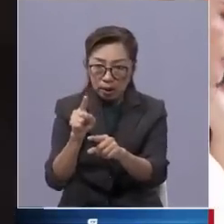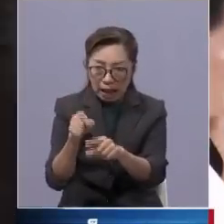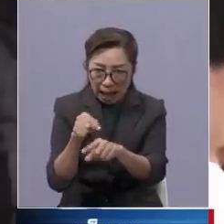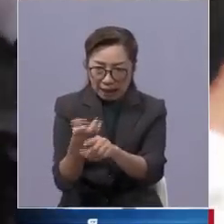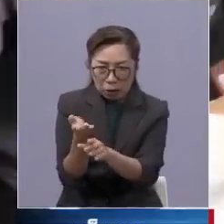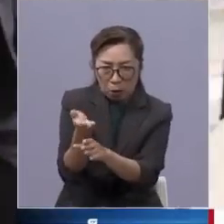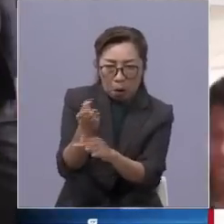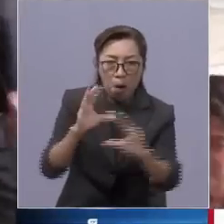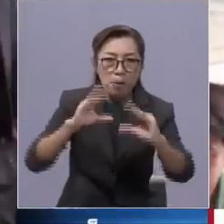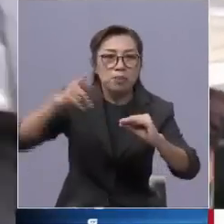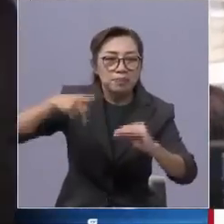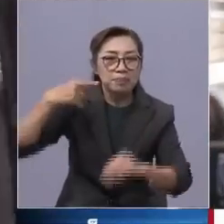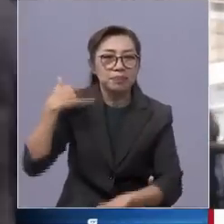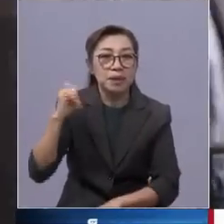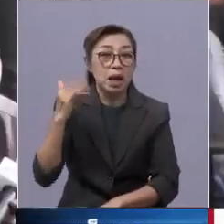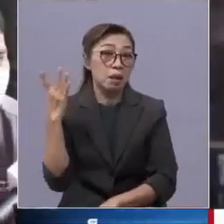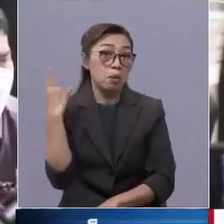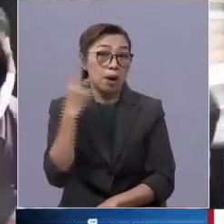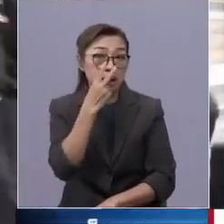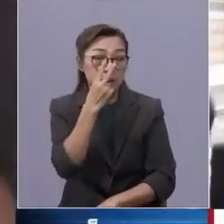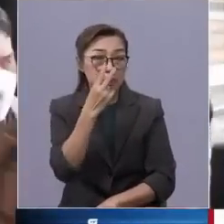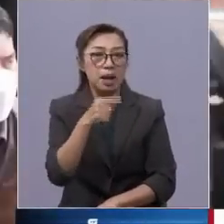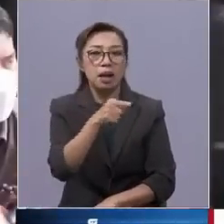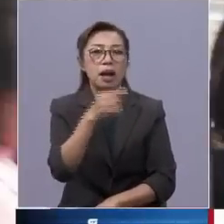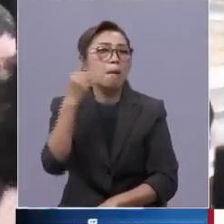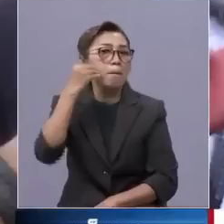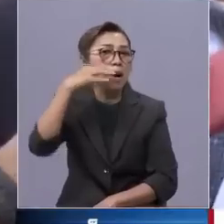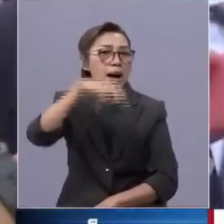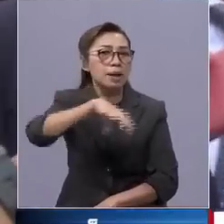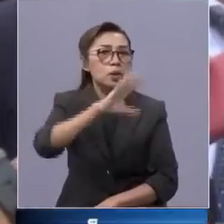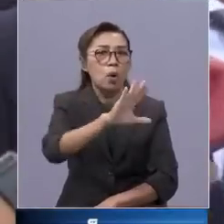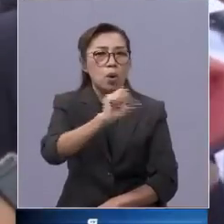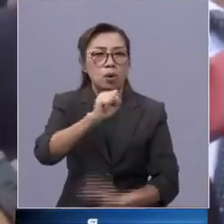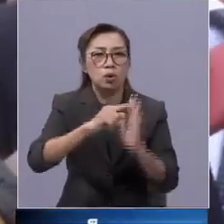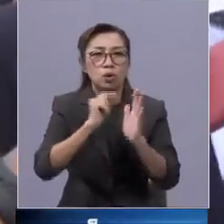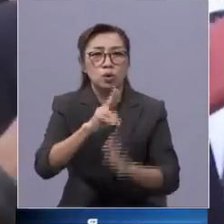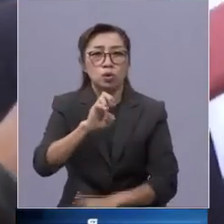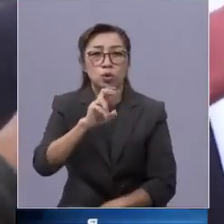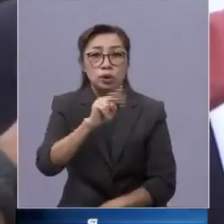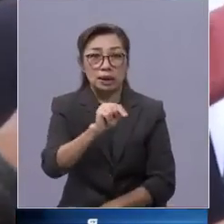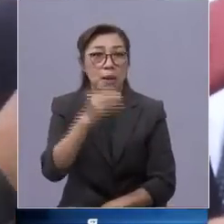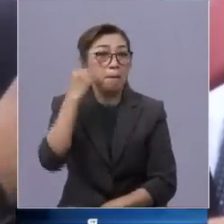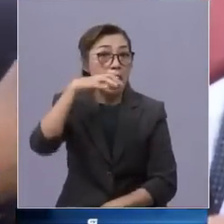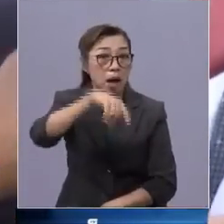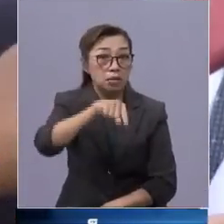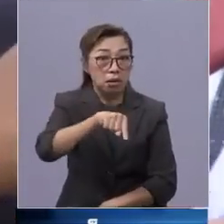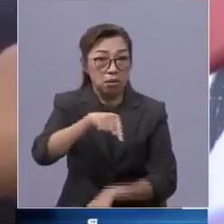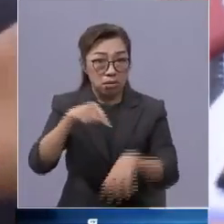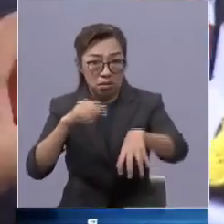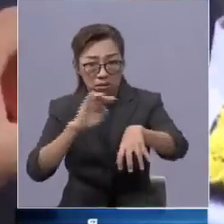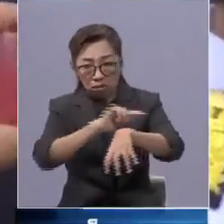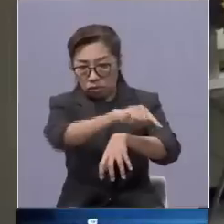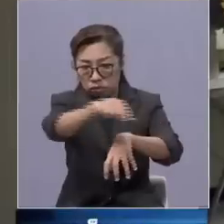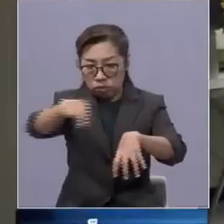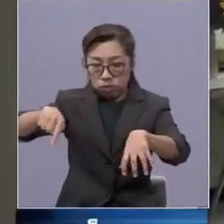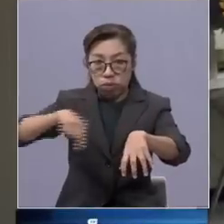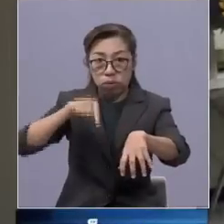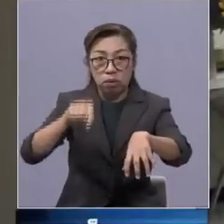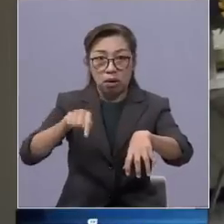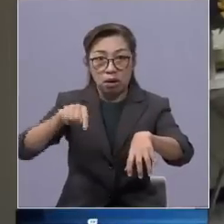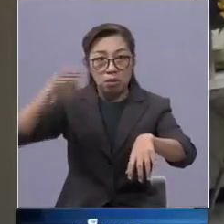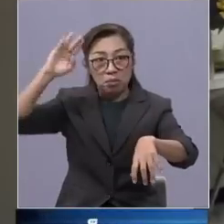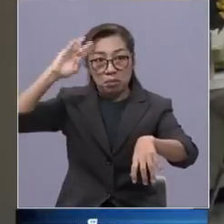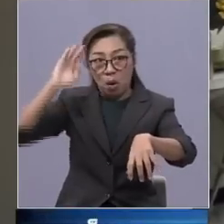ที่หลายคนเห็นนะฮะที่บ้านพักส่วนตัวของคุณสุทินน่ะมีคณะรักษาความปลอดภัยเนี่ยโอ้โหไปยืนรออ